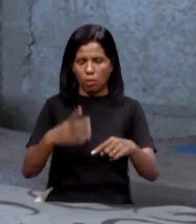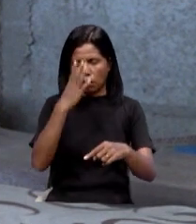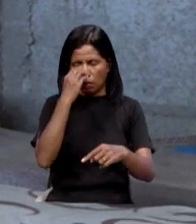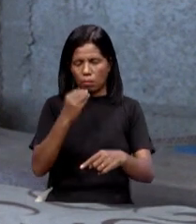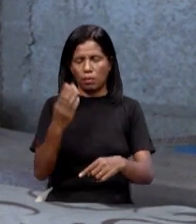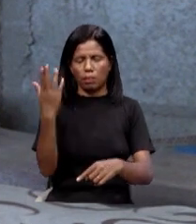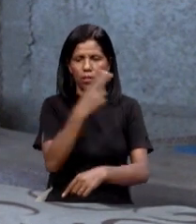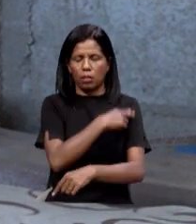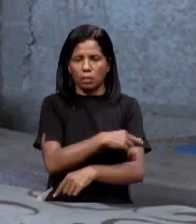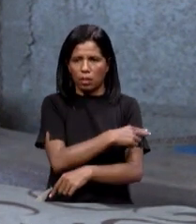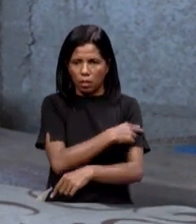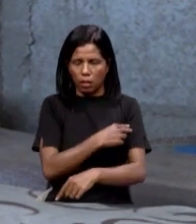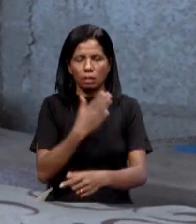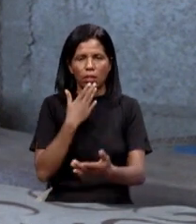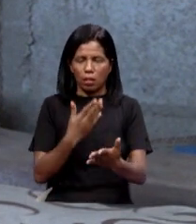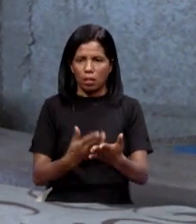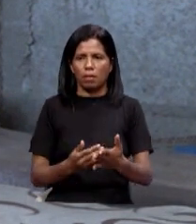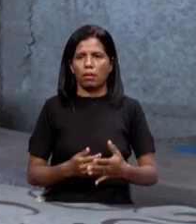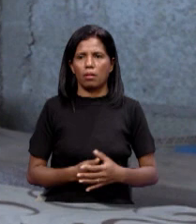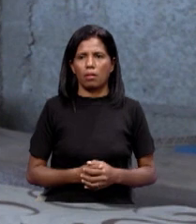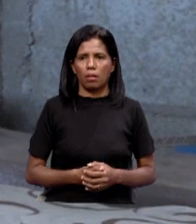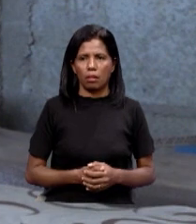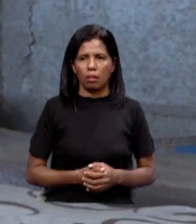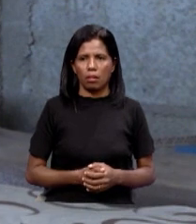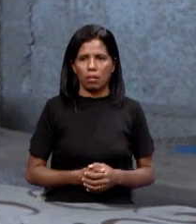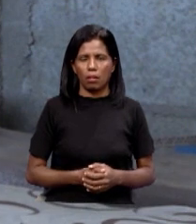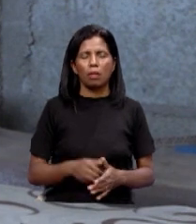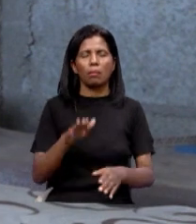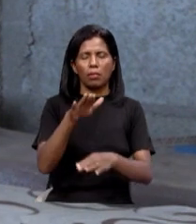be ke ispital ne dia. Mujia karau hane tike